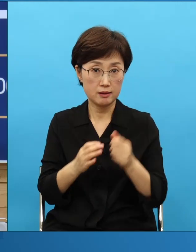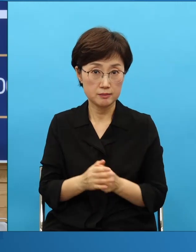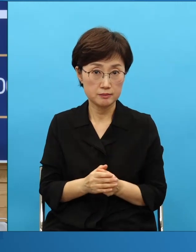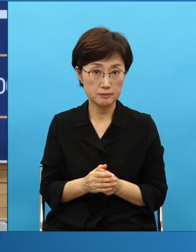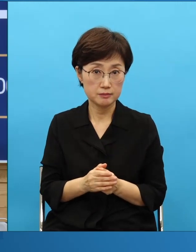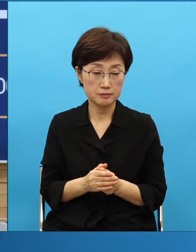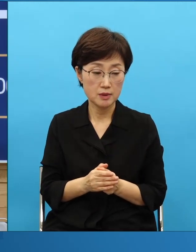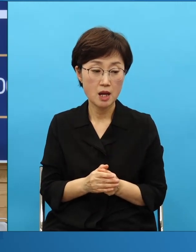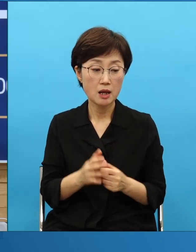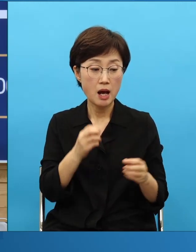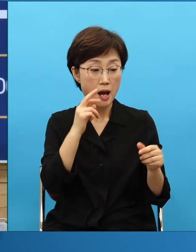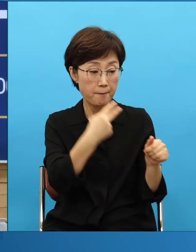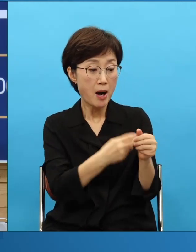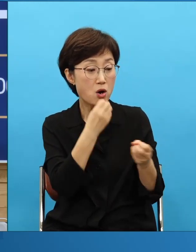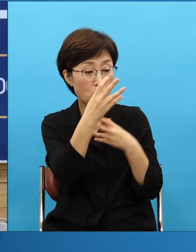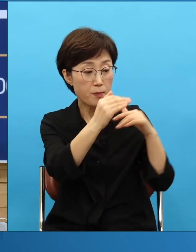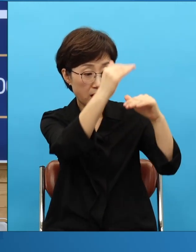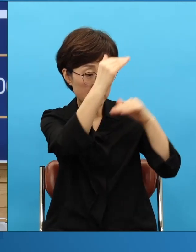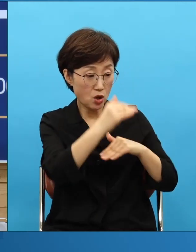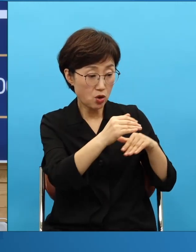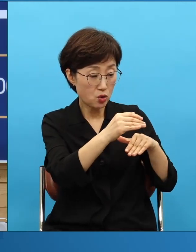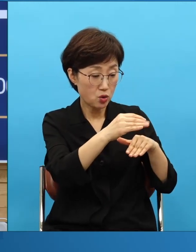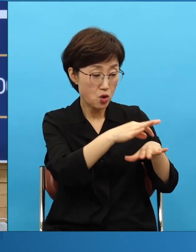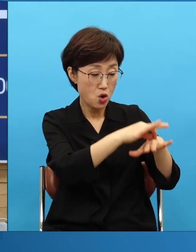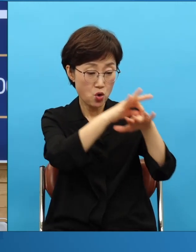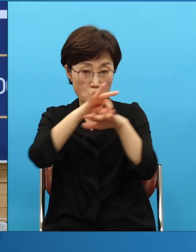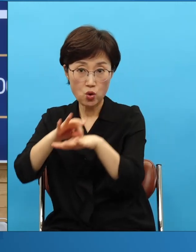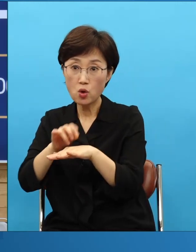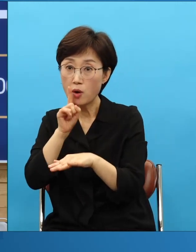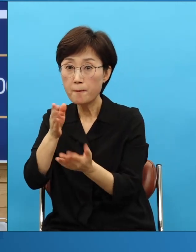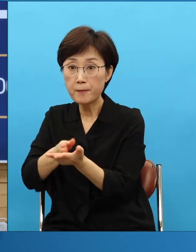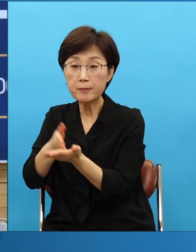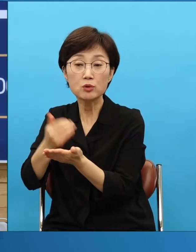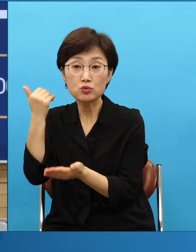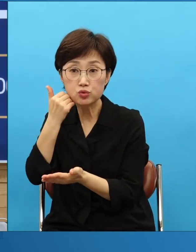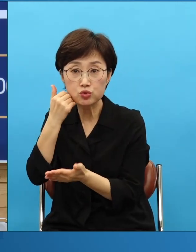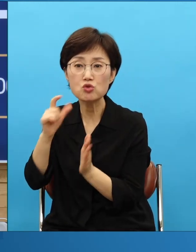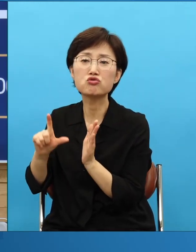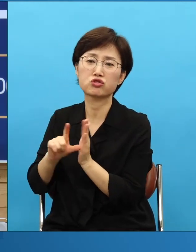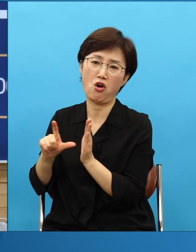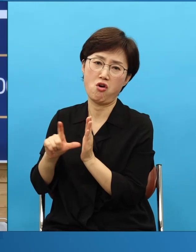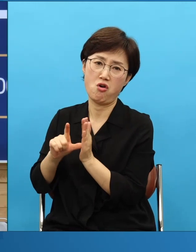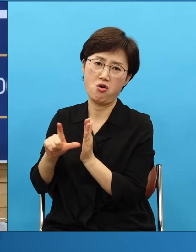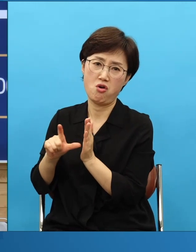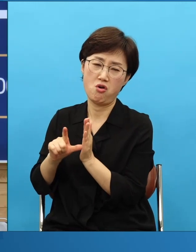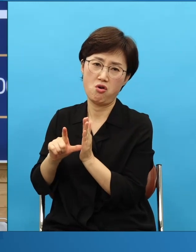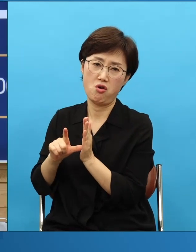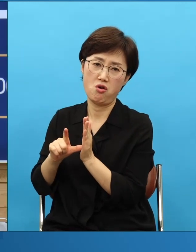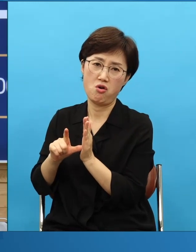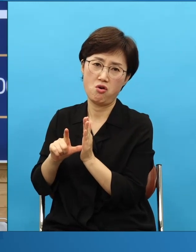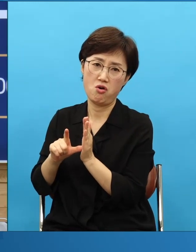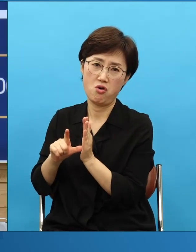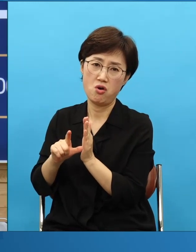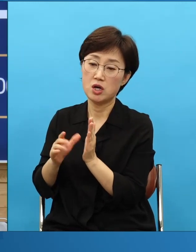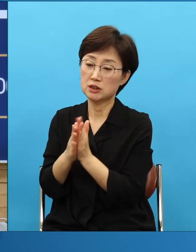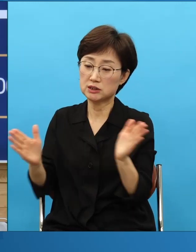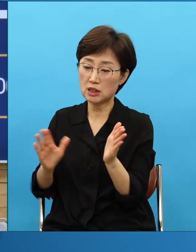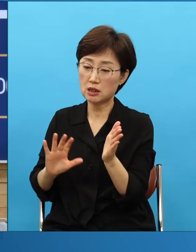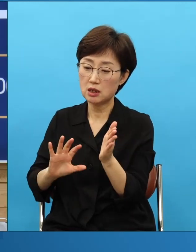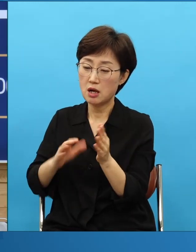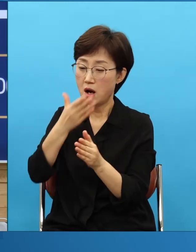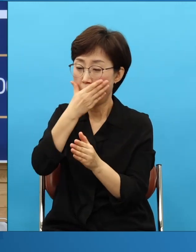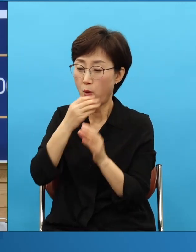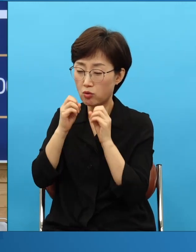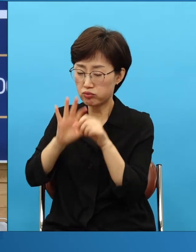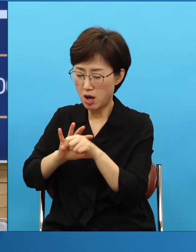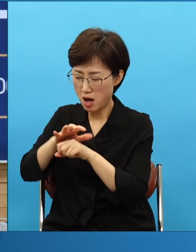누가 인용했습니까? And who applied these words? 루터가 인용한 거예요. Luther did. 그 세계가 변화된 겁니다. And then we see the change took place in the world. 이